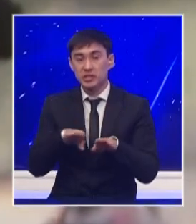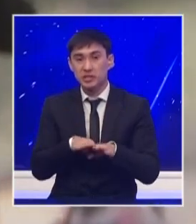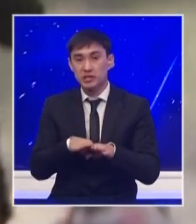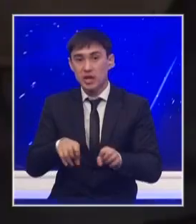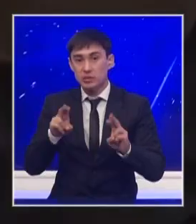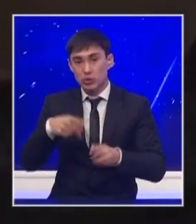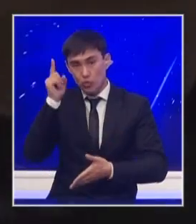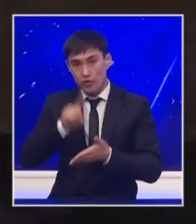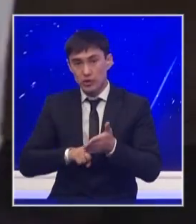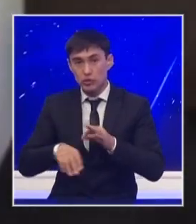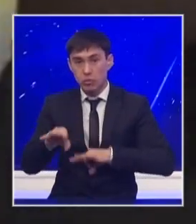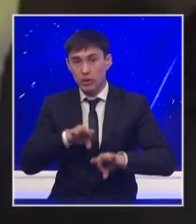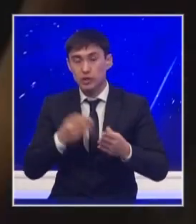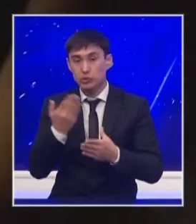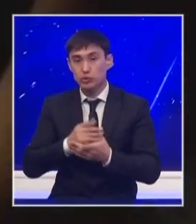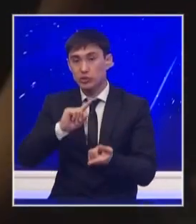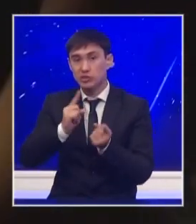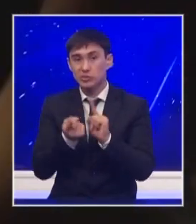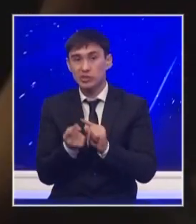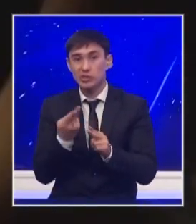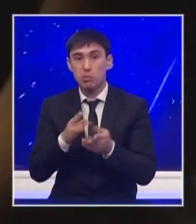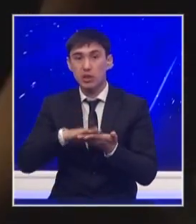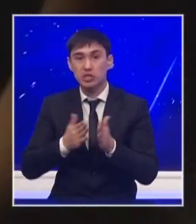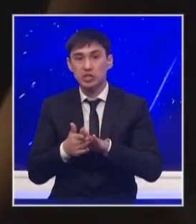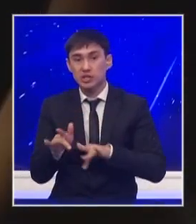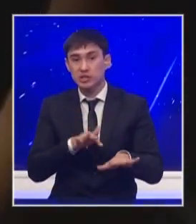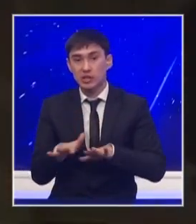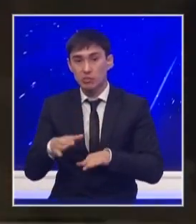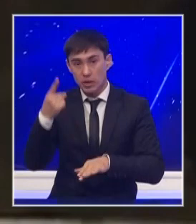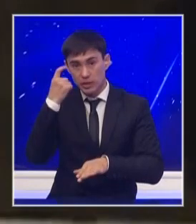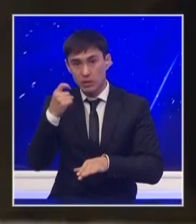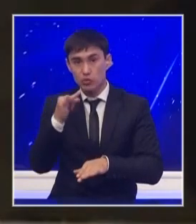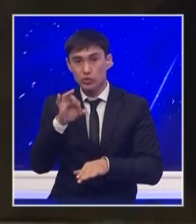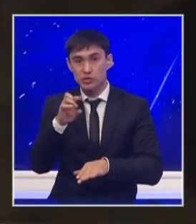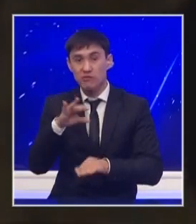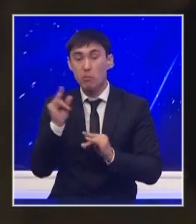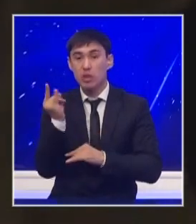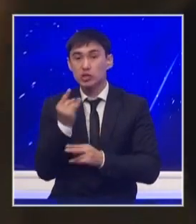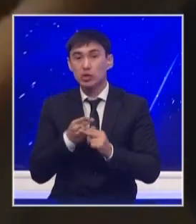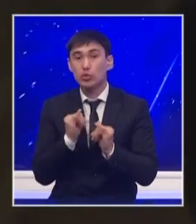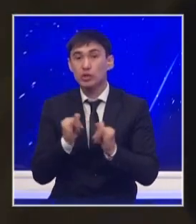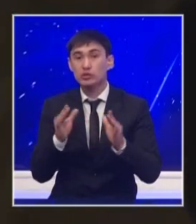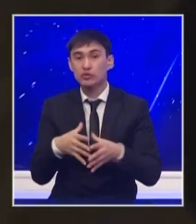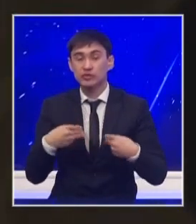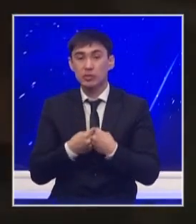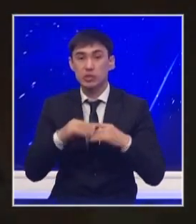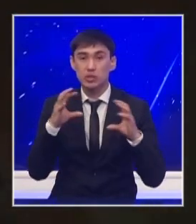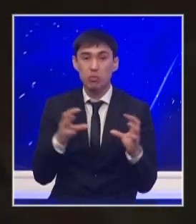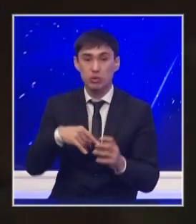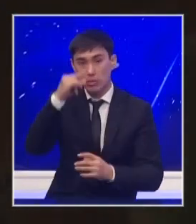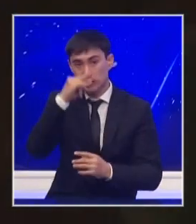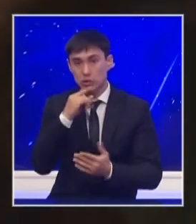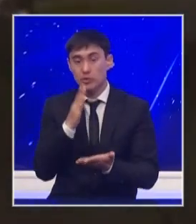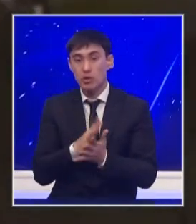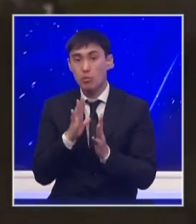эксперты уверены проект способен изменить данное положение дел по данным unisf малыши которые растут в семье С заботливым